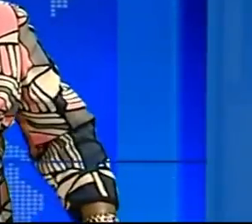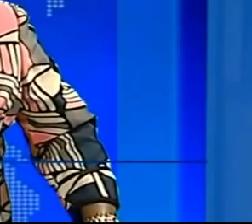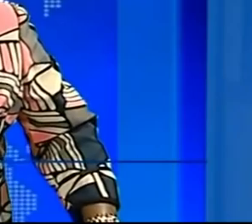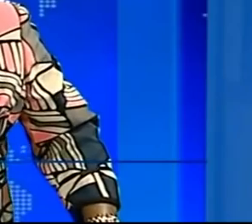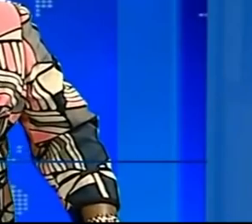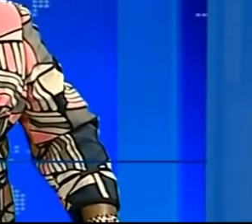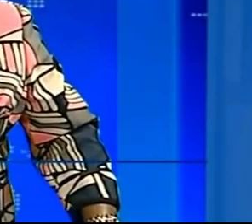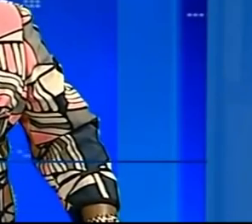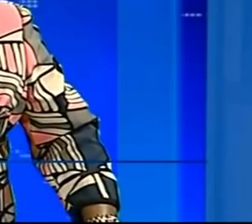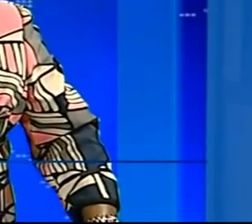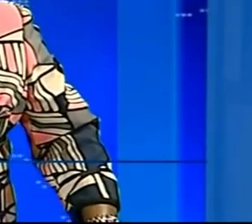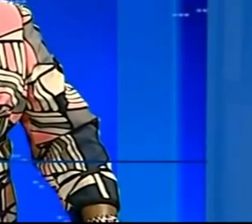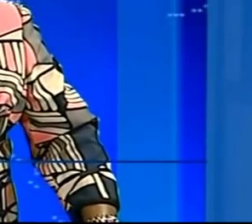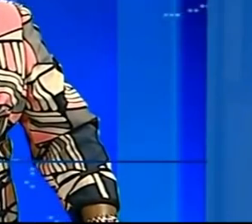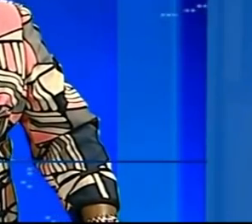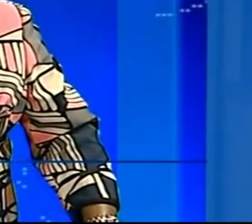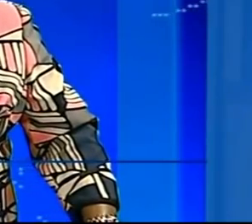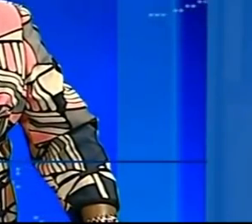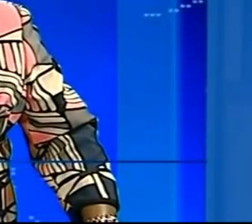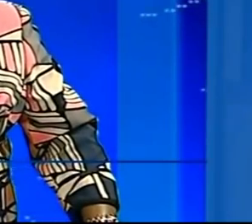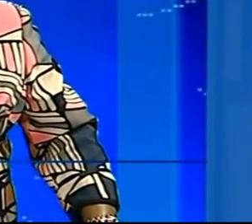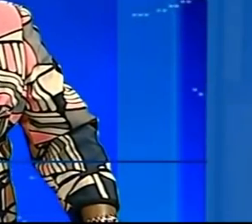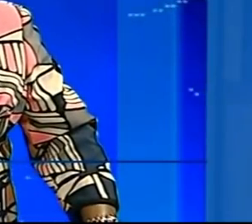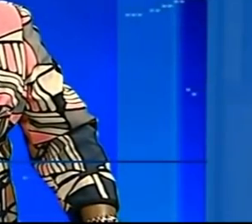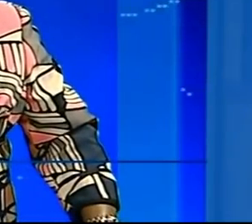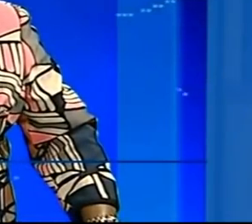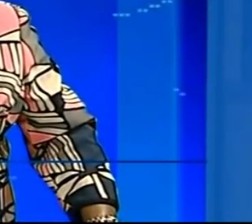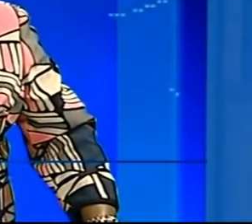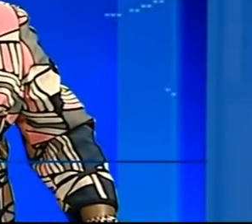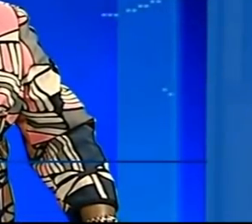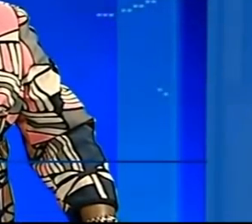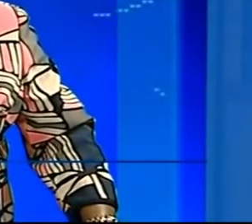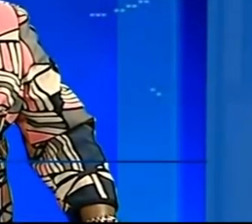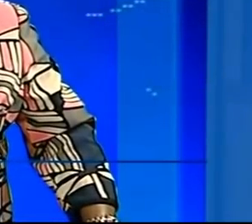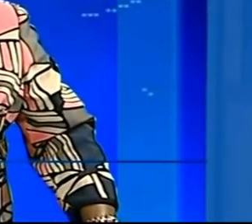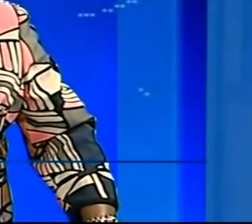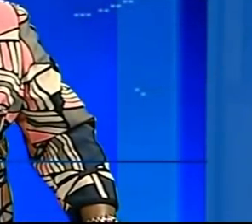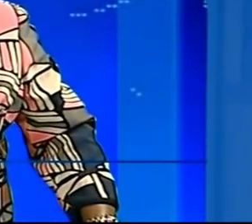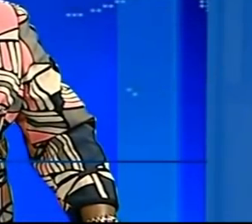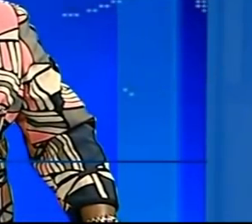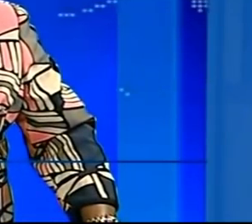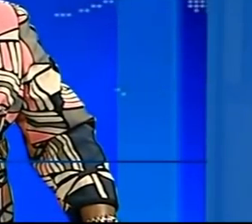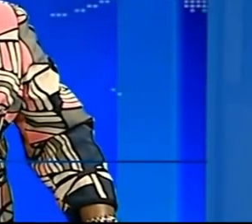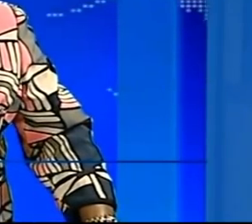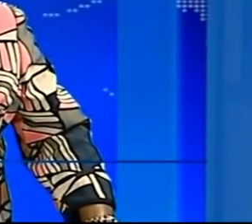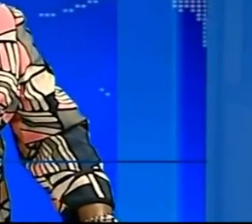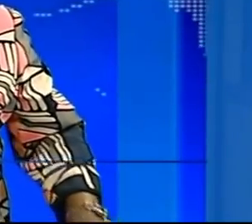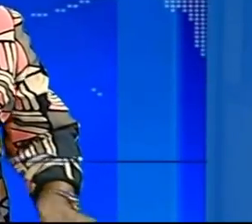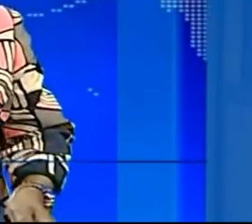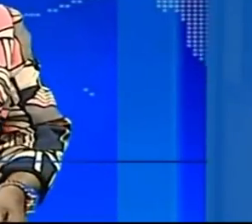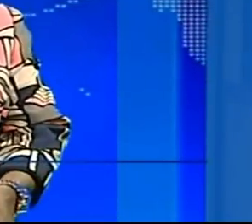Merci de l'avoir suivi. Jojoun Dimbou revient à 20h sur ce même plateau pour la grande édition de